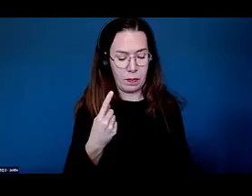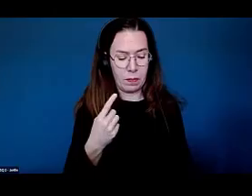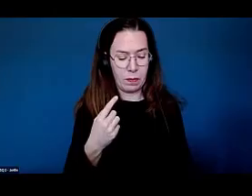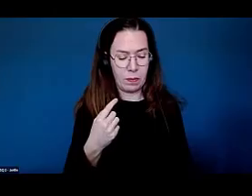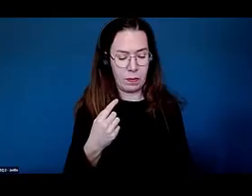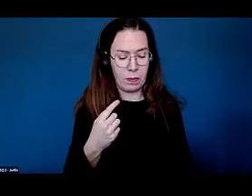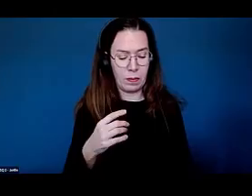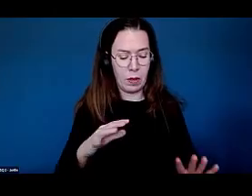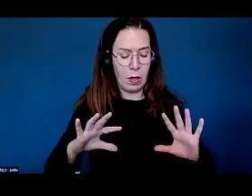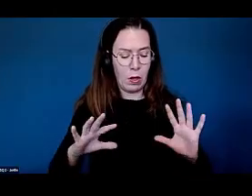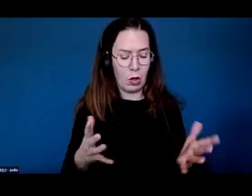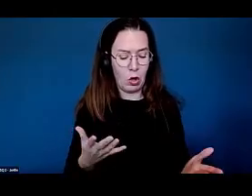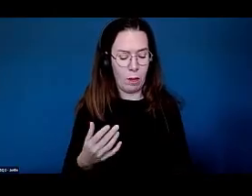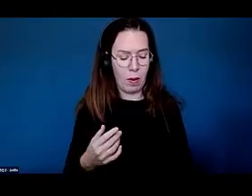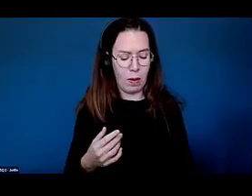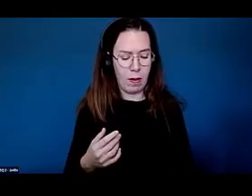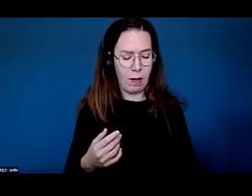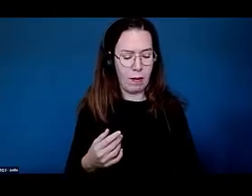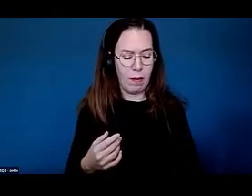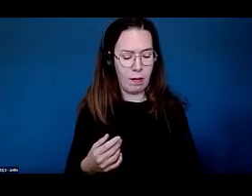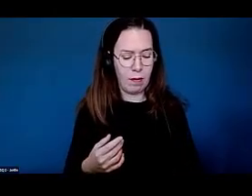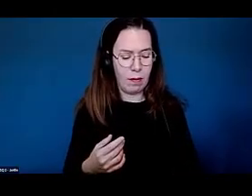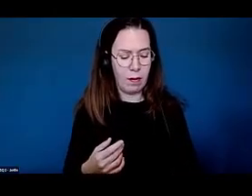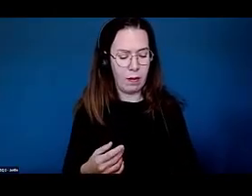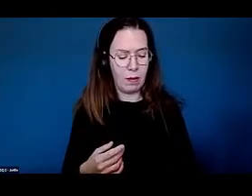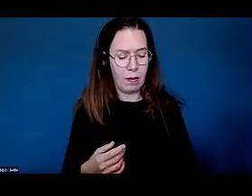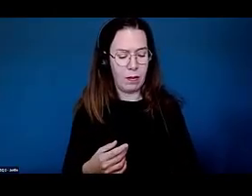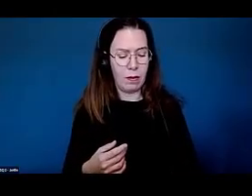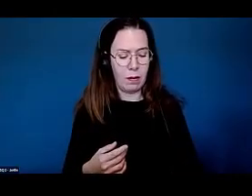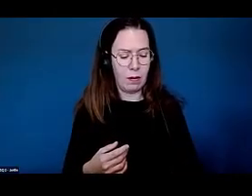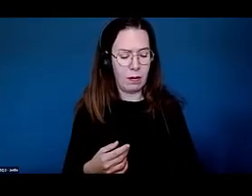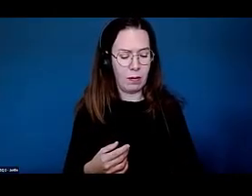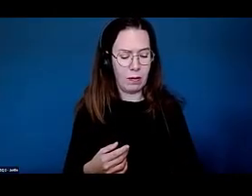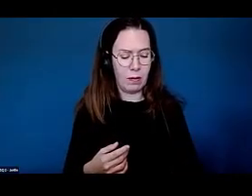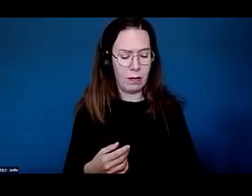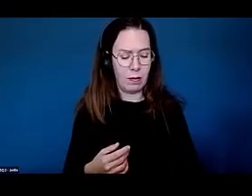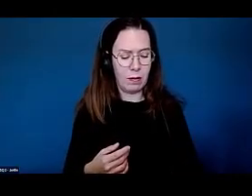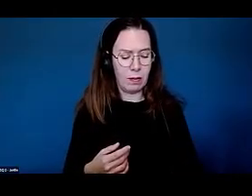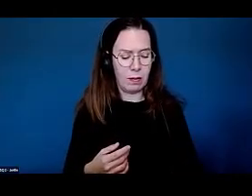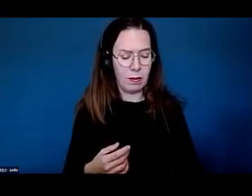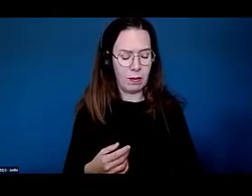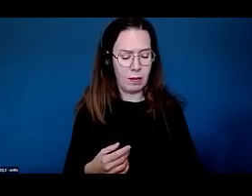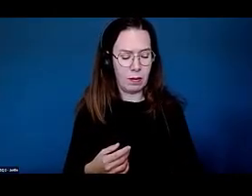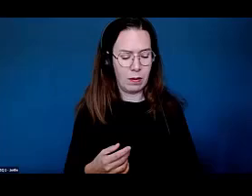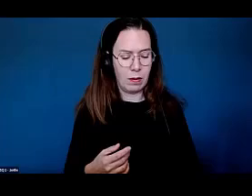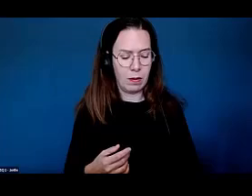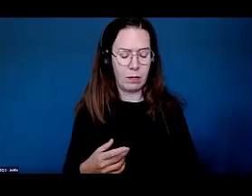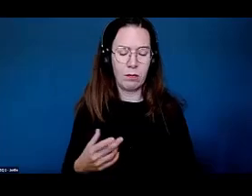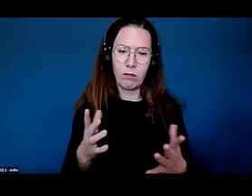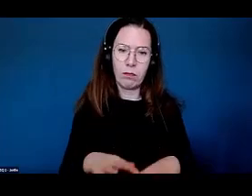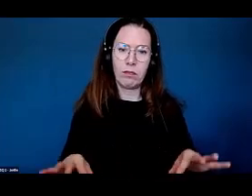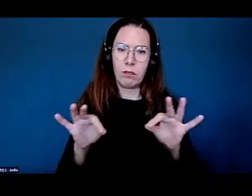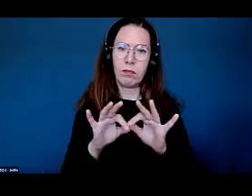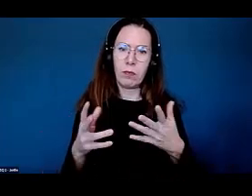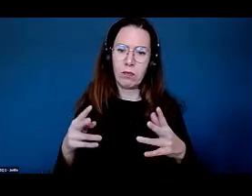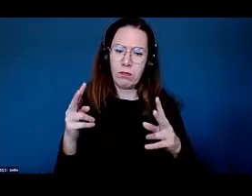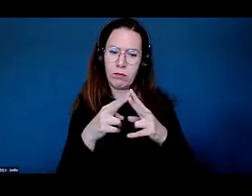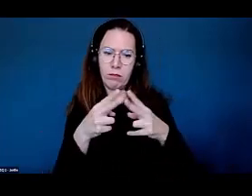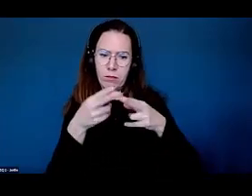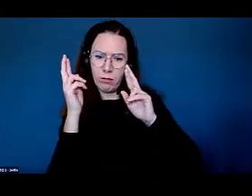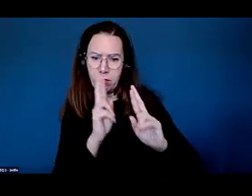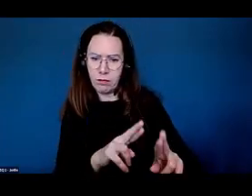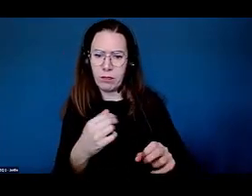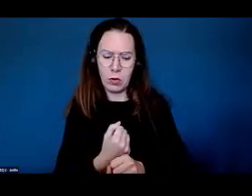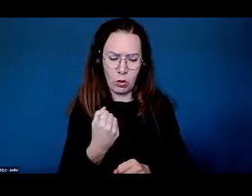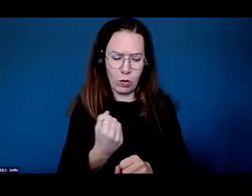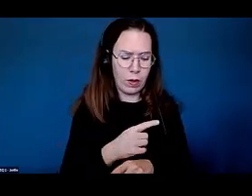comment je solidifie la manière dont j'approche ce travail, c'est cette réalisation et cette reconnaissance que ce que nous